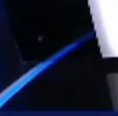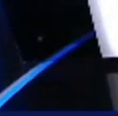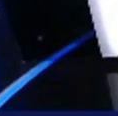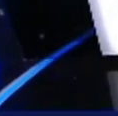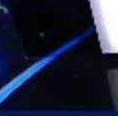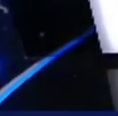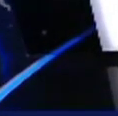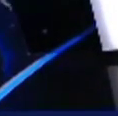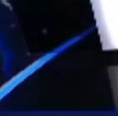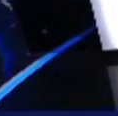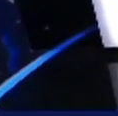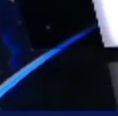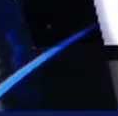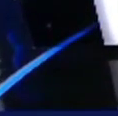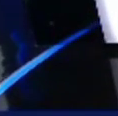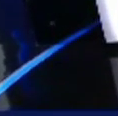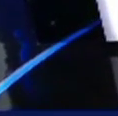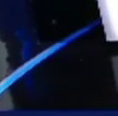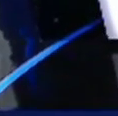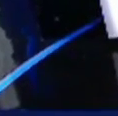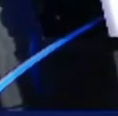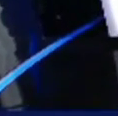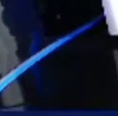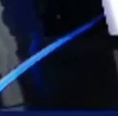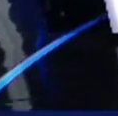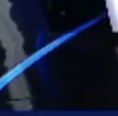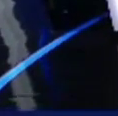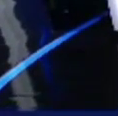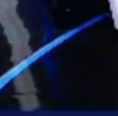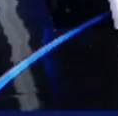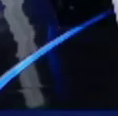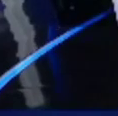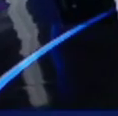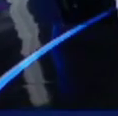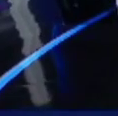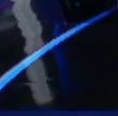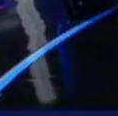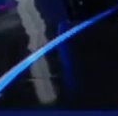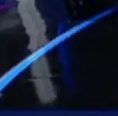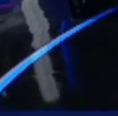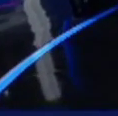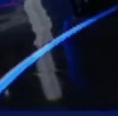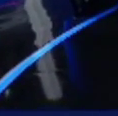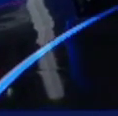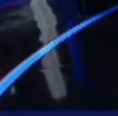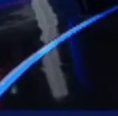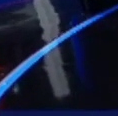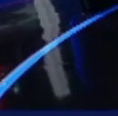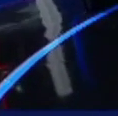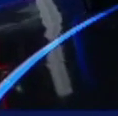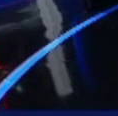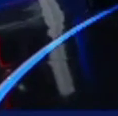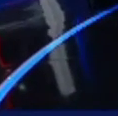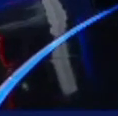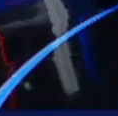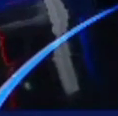מה התוכנית הזאת. מה אתה חושב? תהיה קצת יותר ספציפי. אני אומר את זה רק מערכה, אני לא יכול, כי אני לא יודע, אני